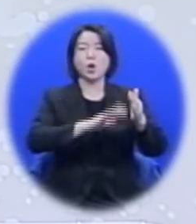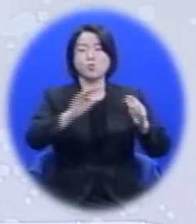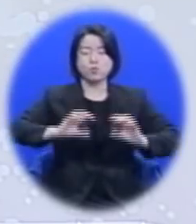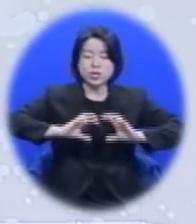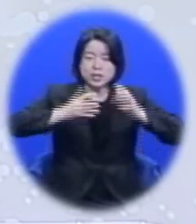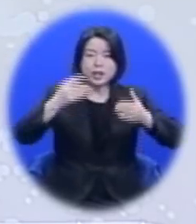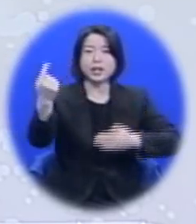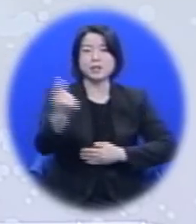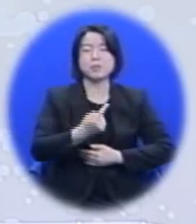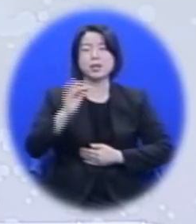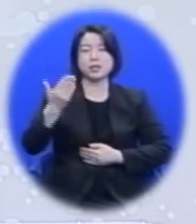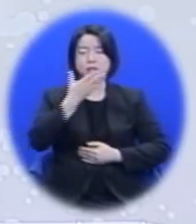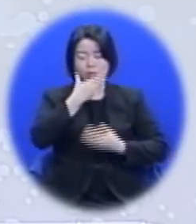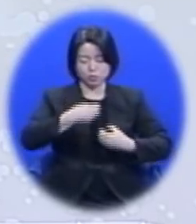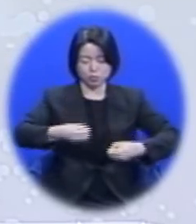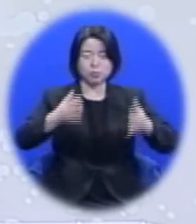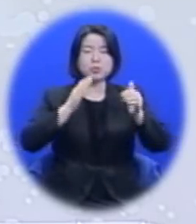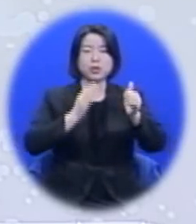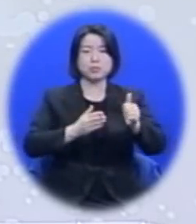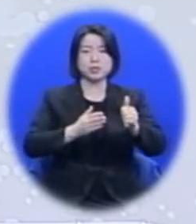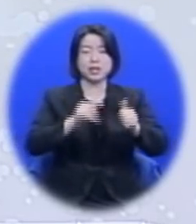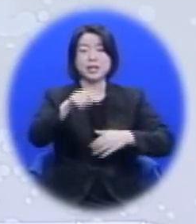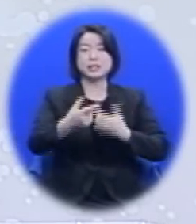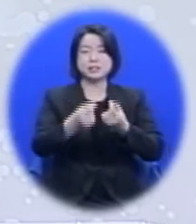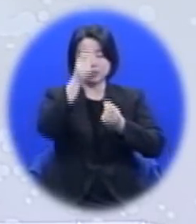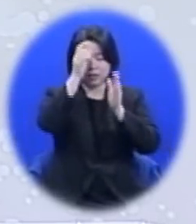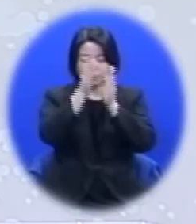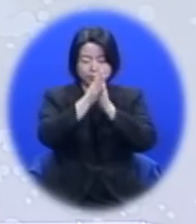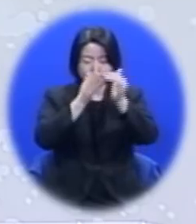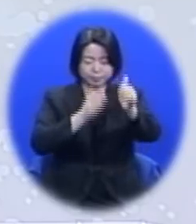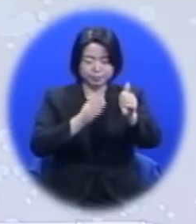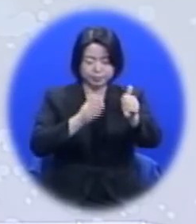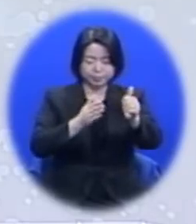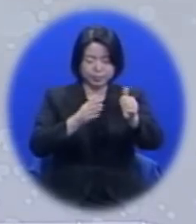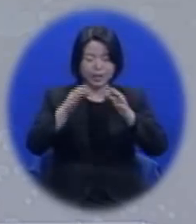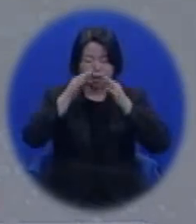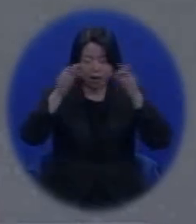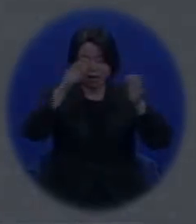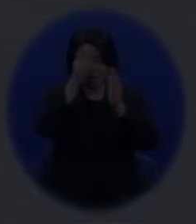나라에 임하게 되기를 축복합니다. 우리 그렇게 기도하겠습니다. 다 같이 통성으로 기도하겠습니다.